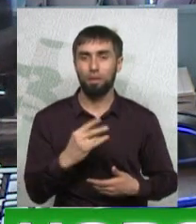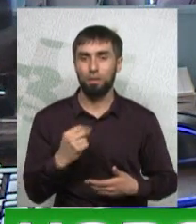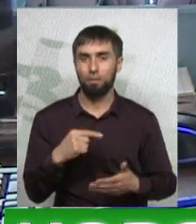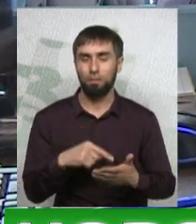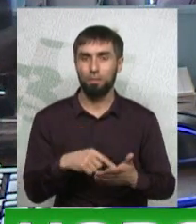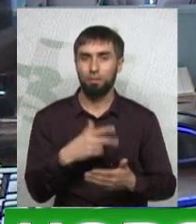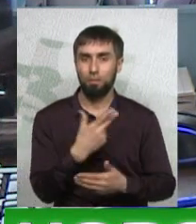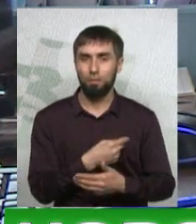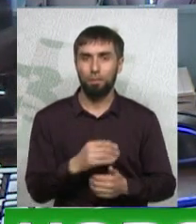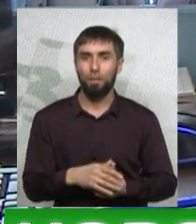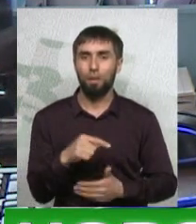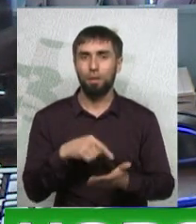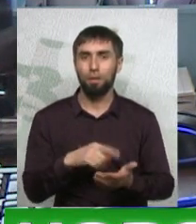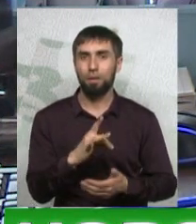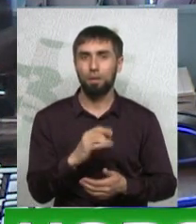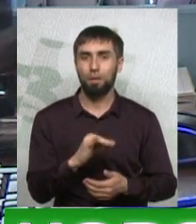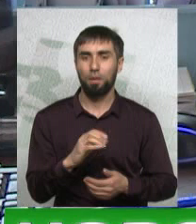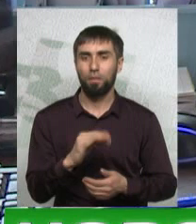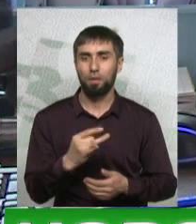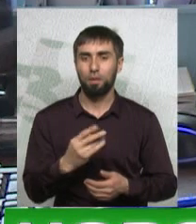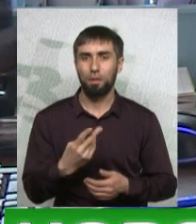то есть там уже идет ревакцинация, да,